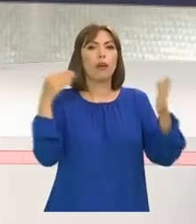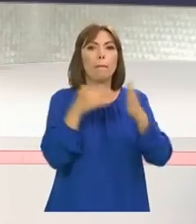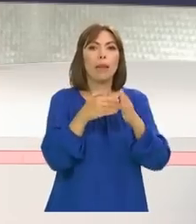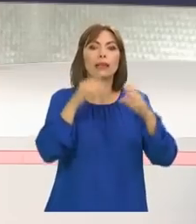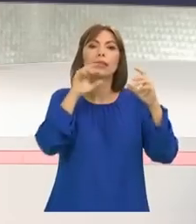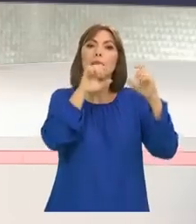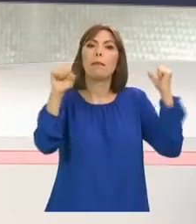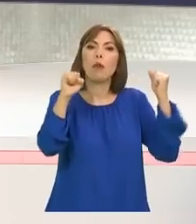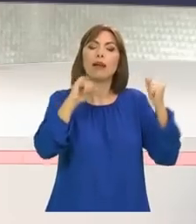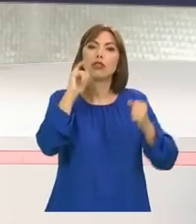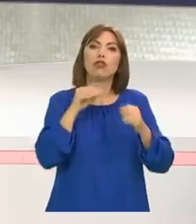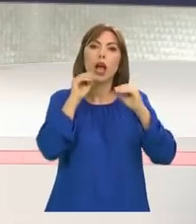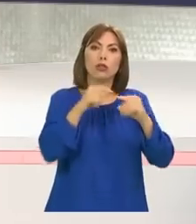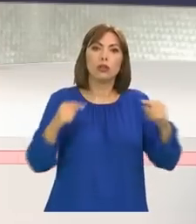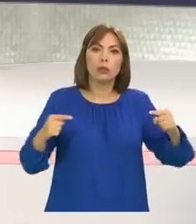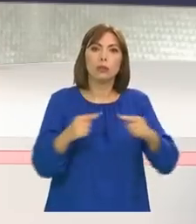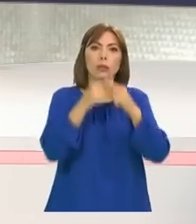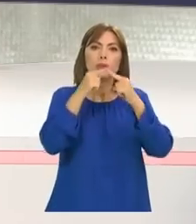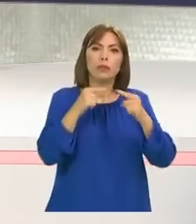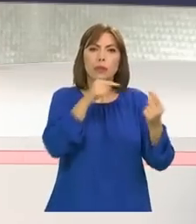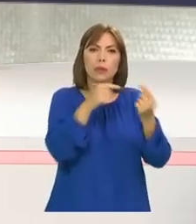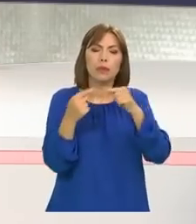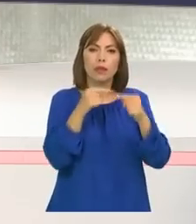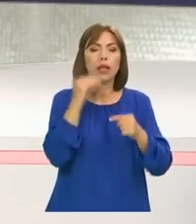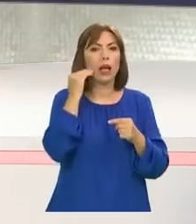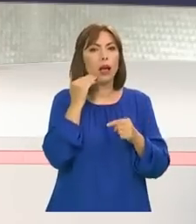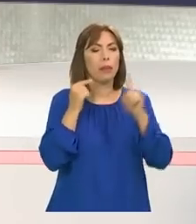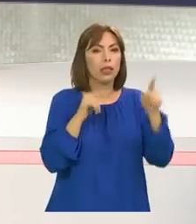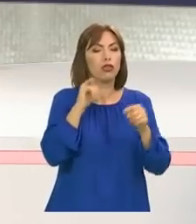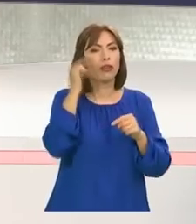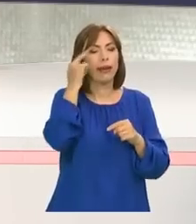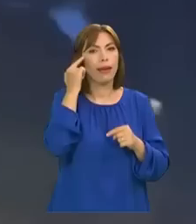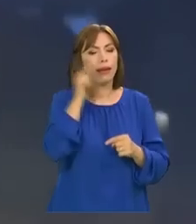plan diplomatic și duce la o escaladare a conflictului mocnit dintre Washington și Beijing.